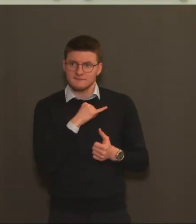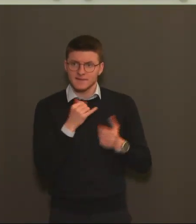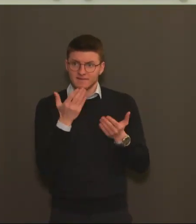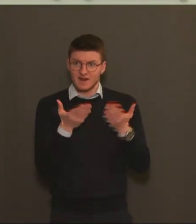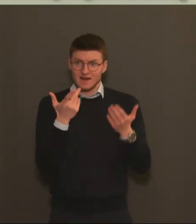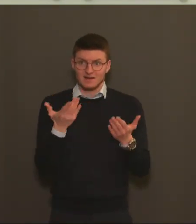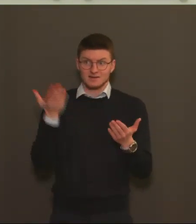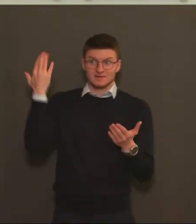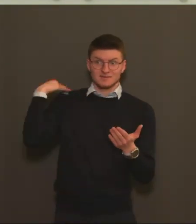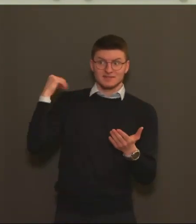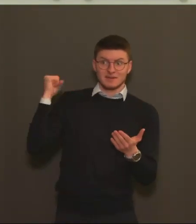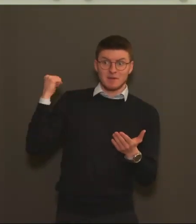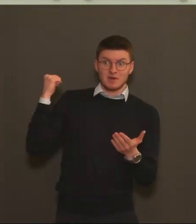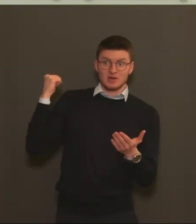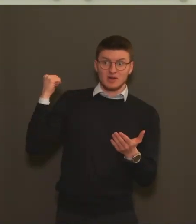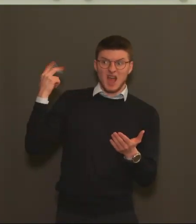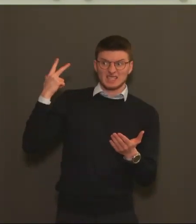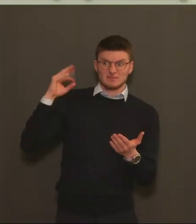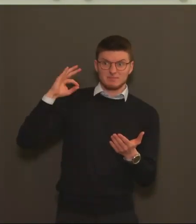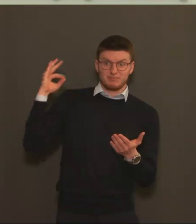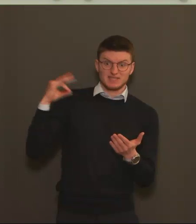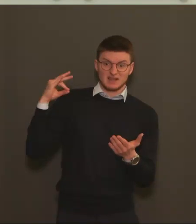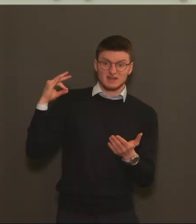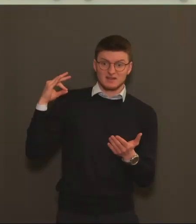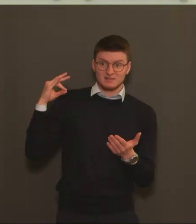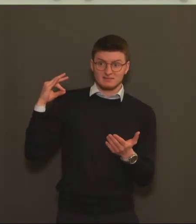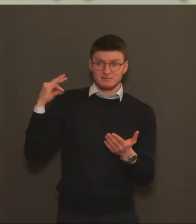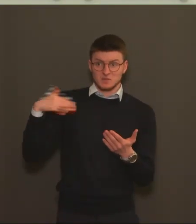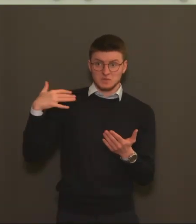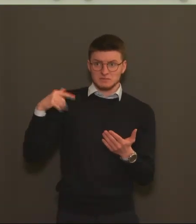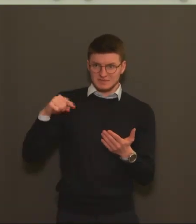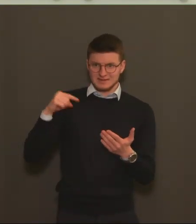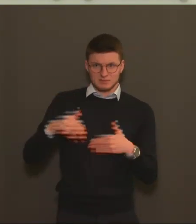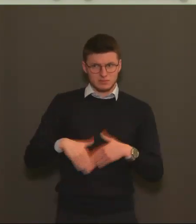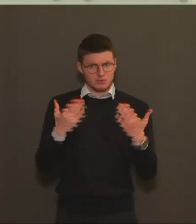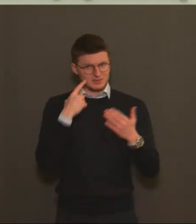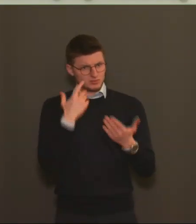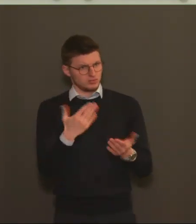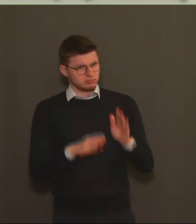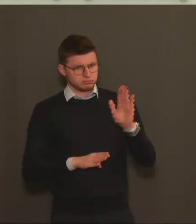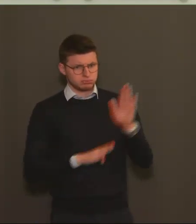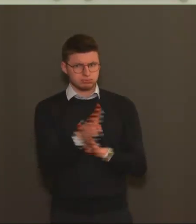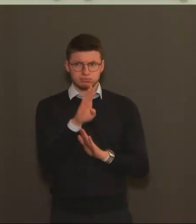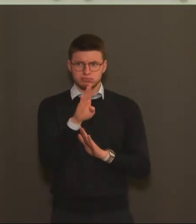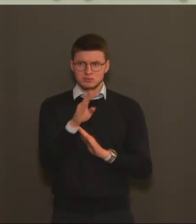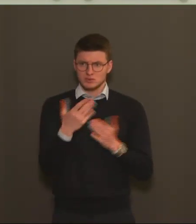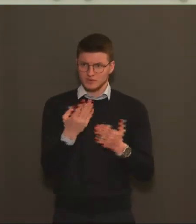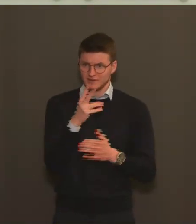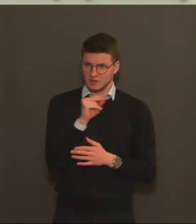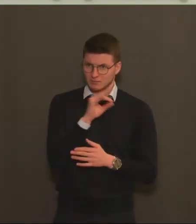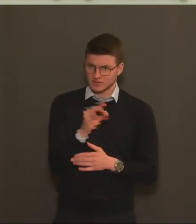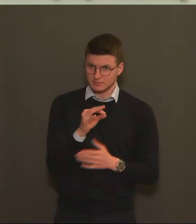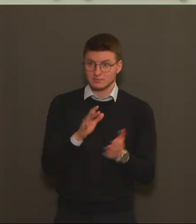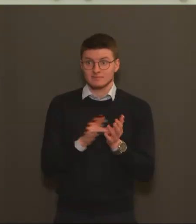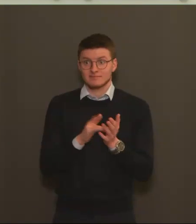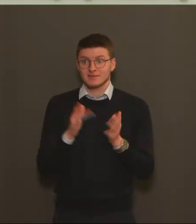bedroeg dit nog maar 8%. We zien dus een duidelijke stijging omwille van die tweede golf, maar opnieuw volgt dit